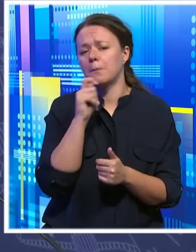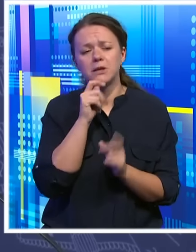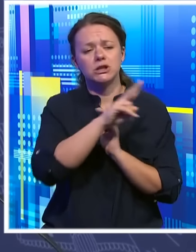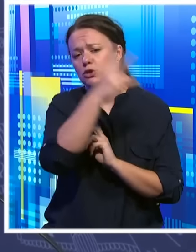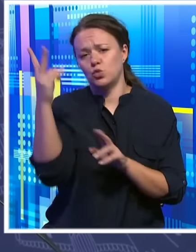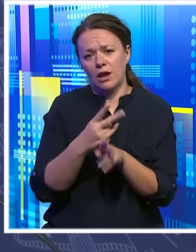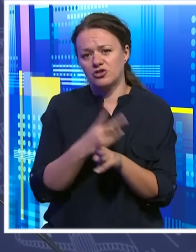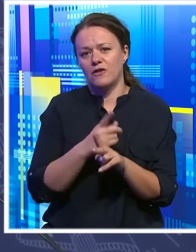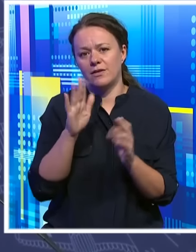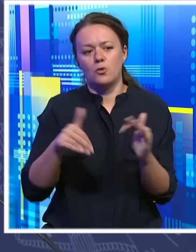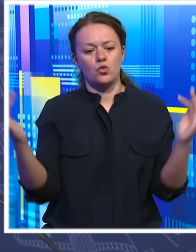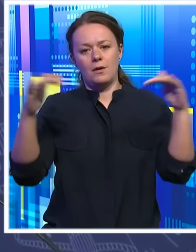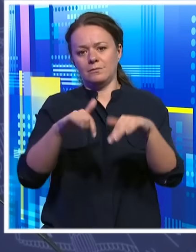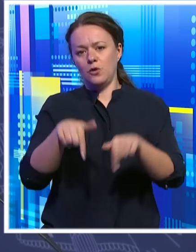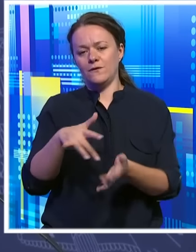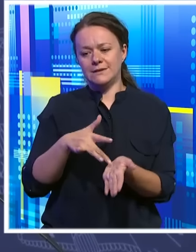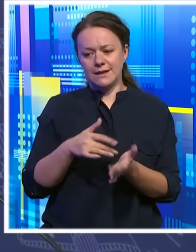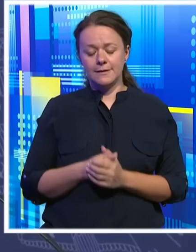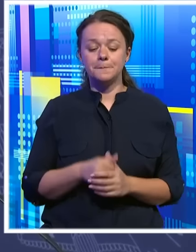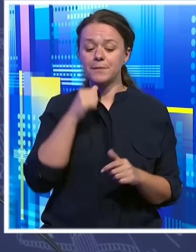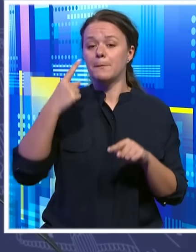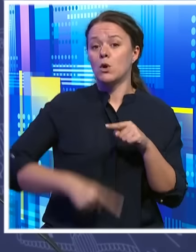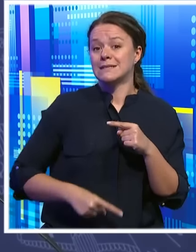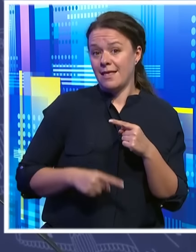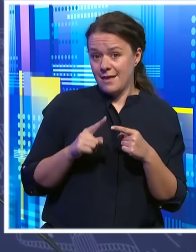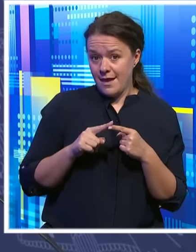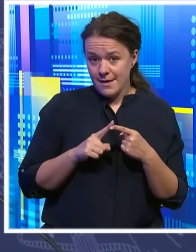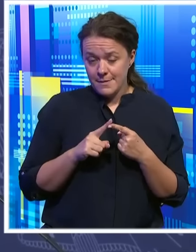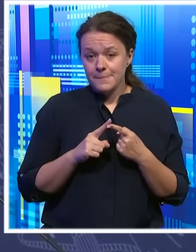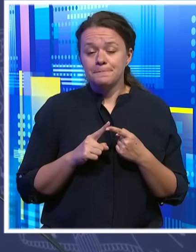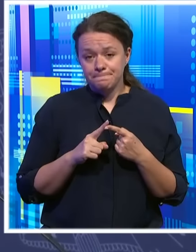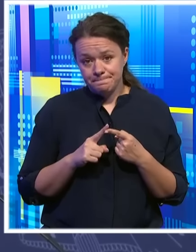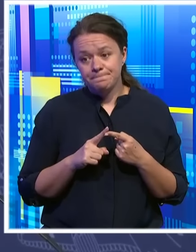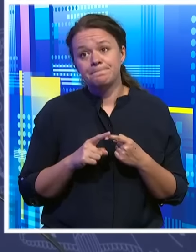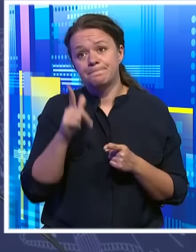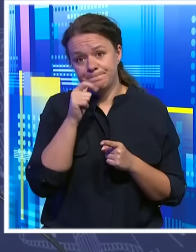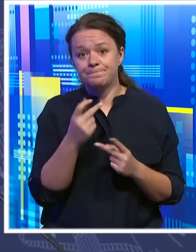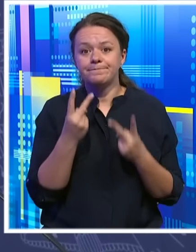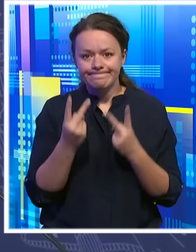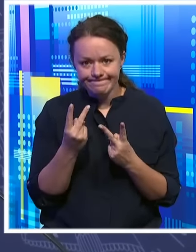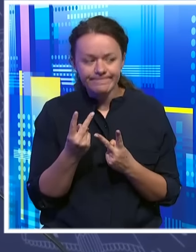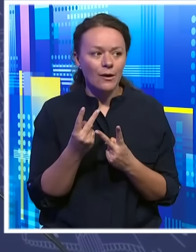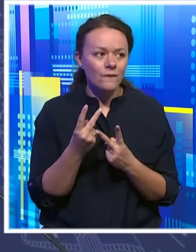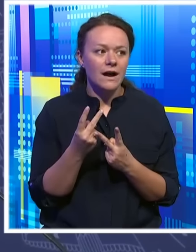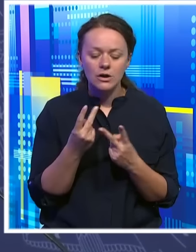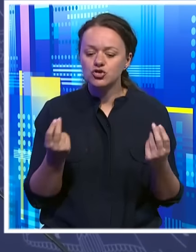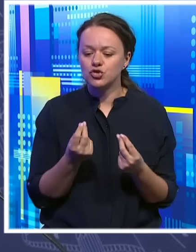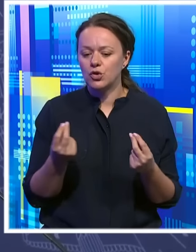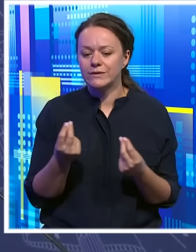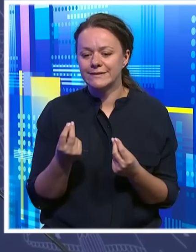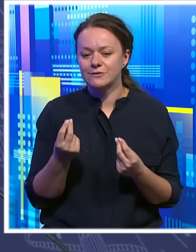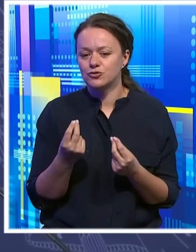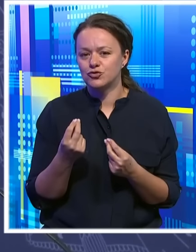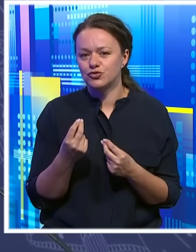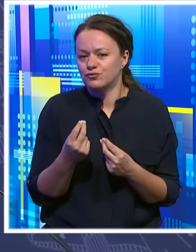zemalja. I poslednje, a izuzetno važno, ali pošto nije posebno novo,